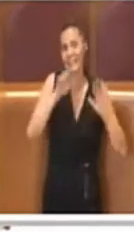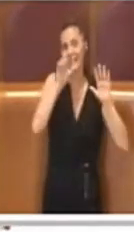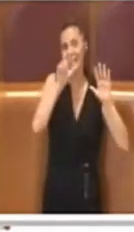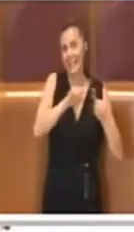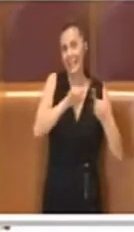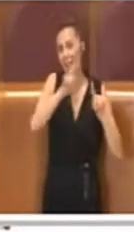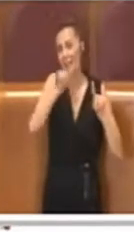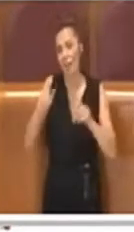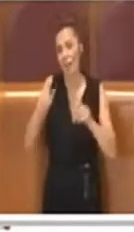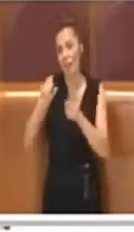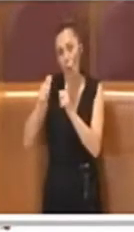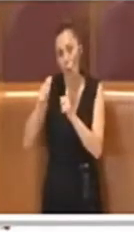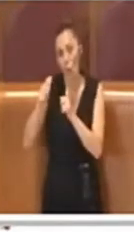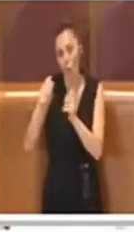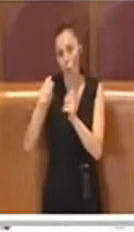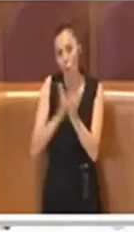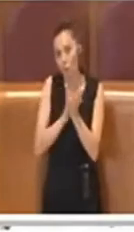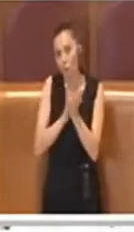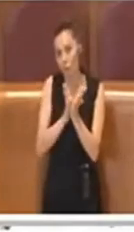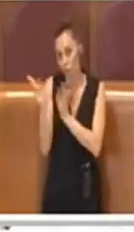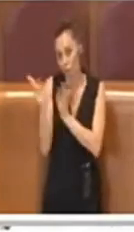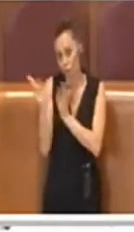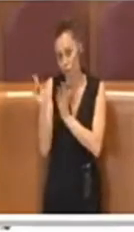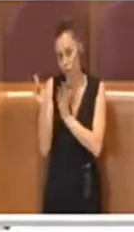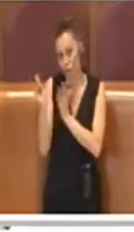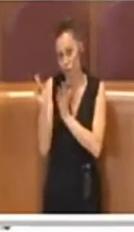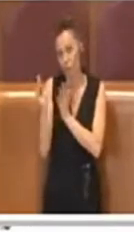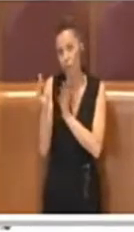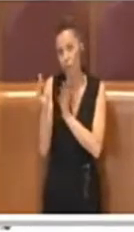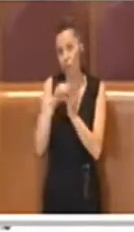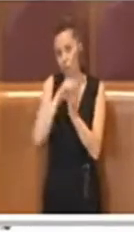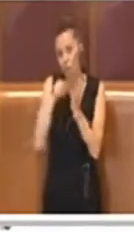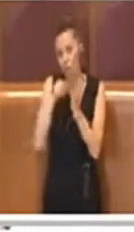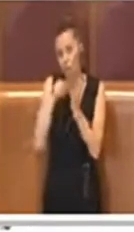all'11. Sono praticamente